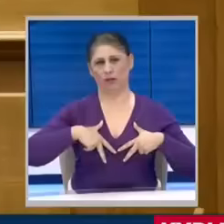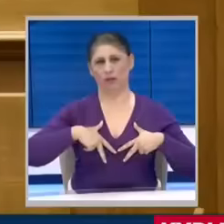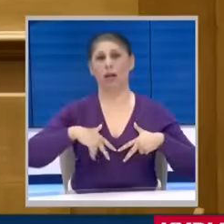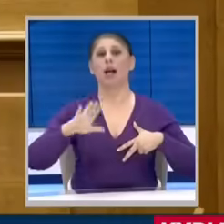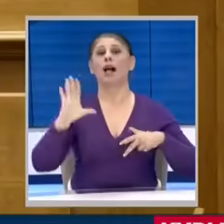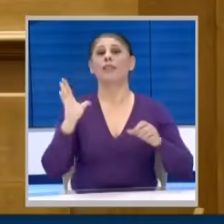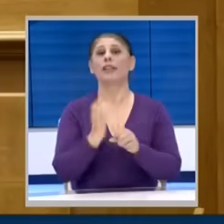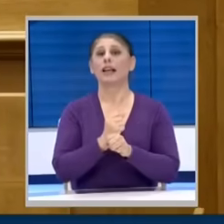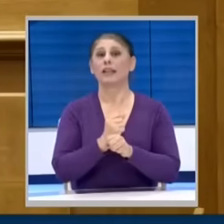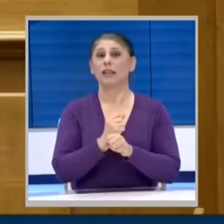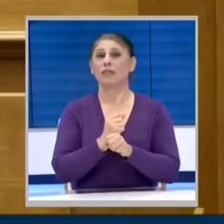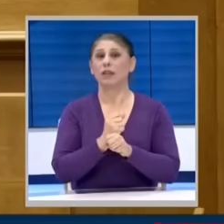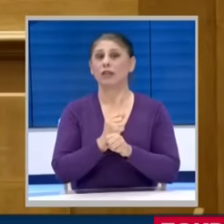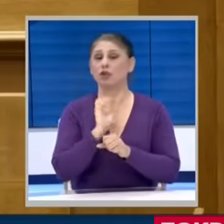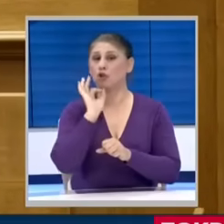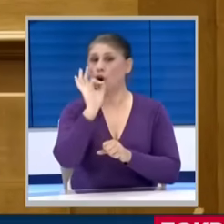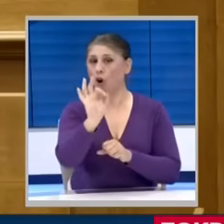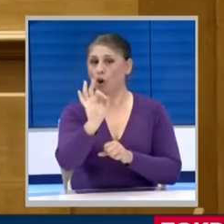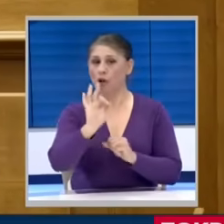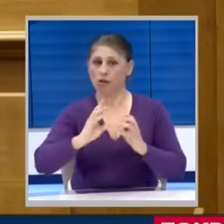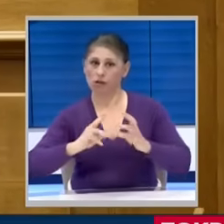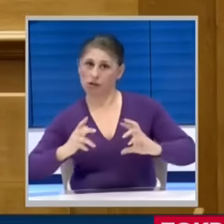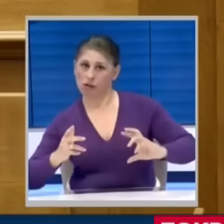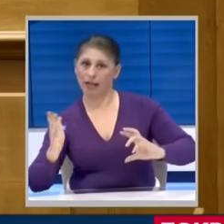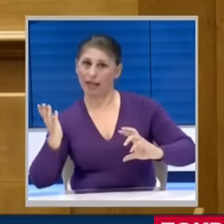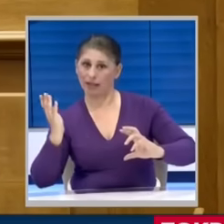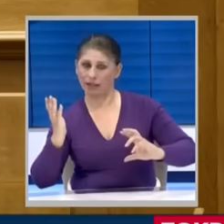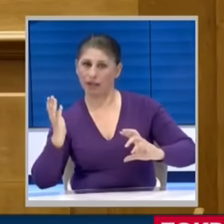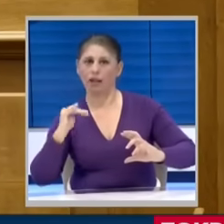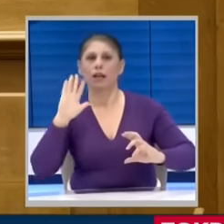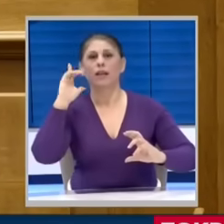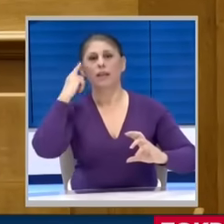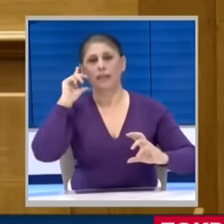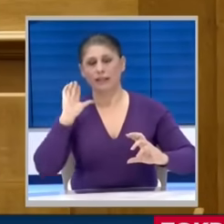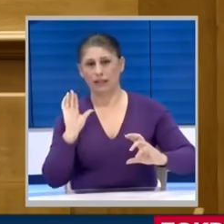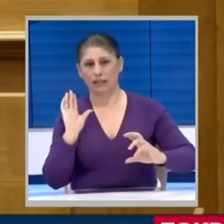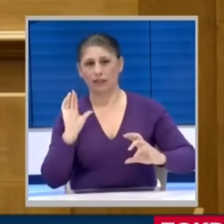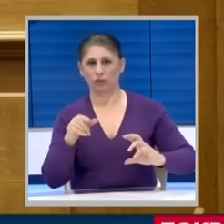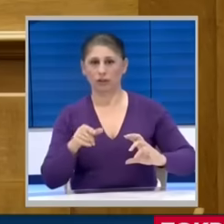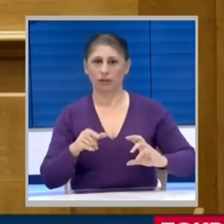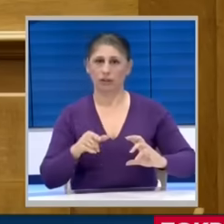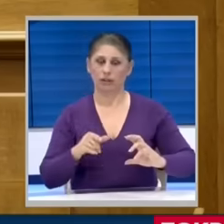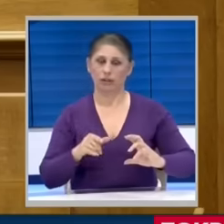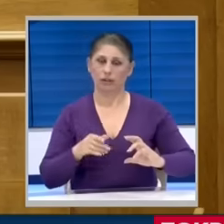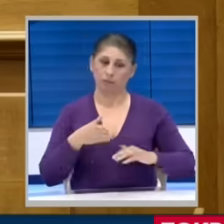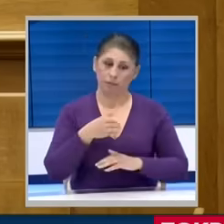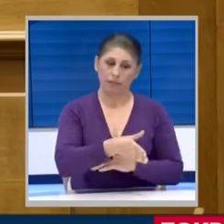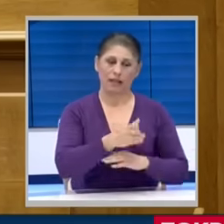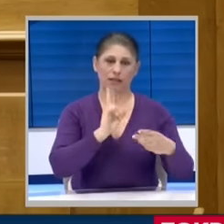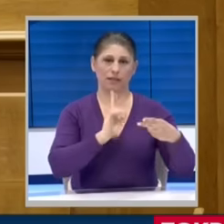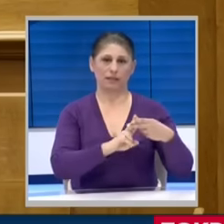Δεν τα κατάφεραν στην αποστολή τους, στράβωσε κάτι ή δεν γνωρίζατε ότι πήγαν σε